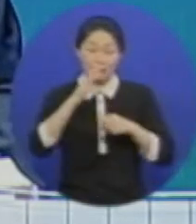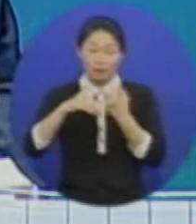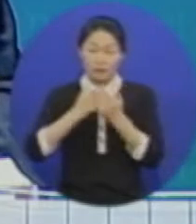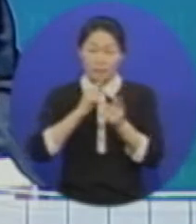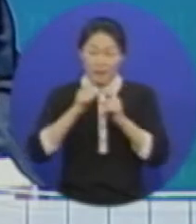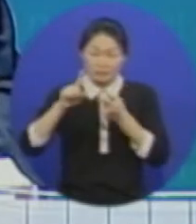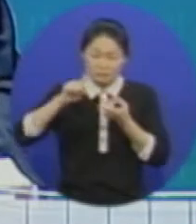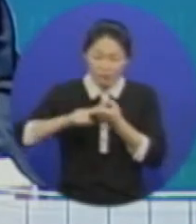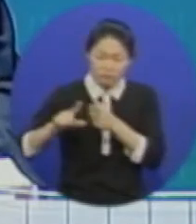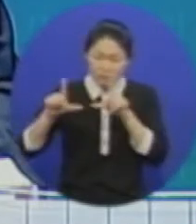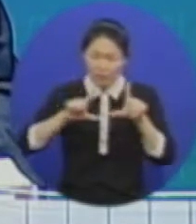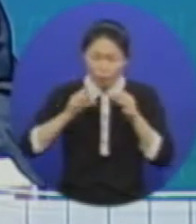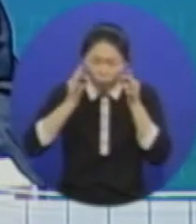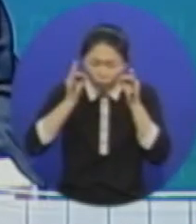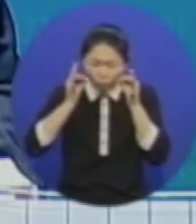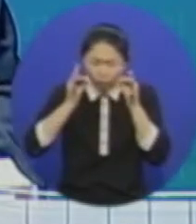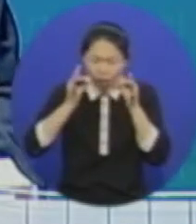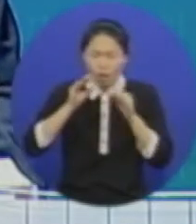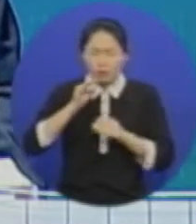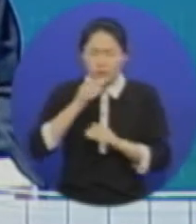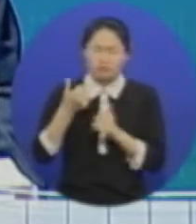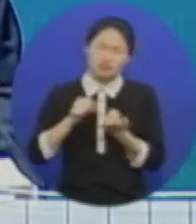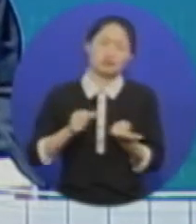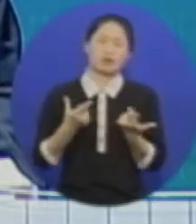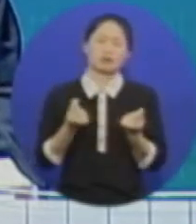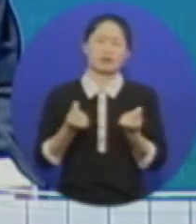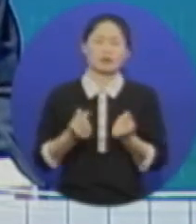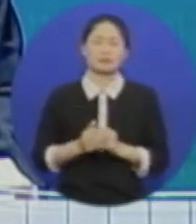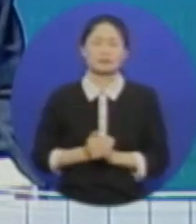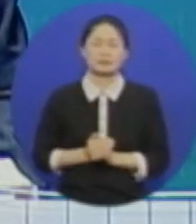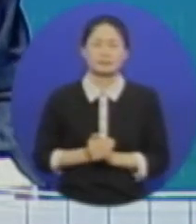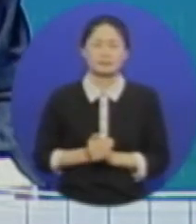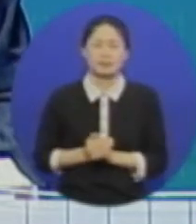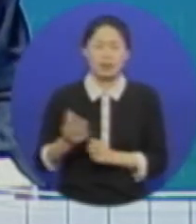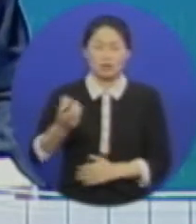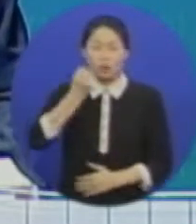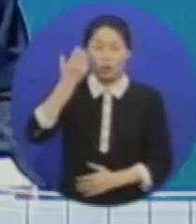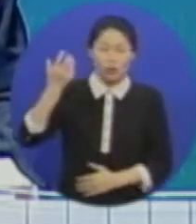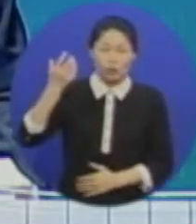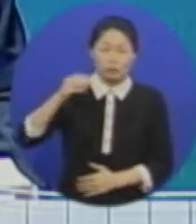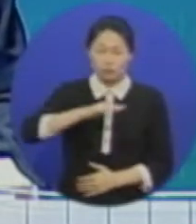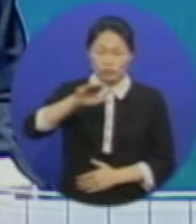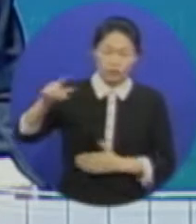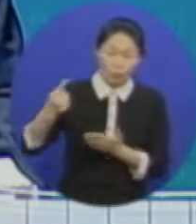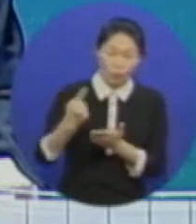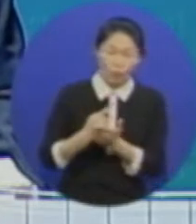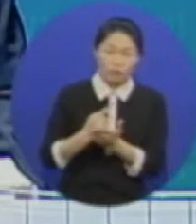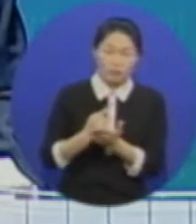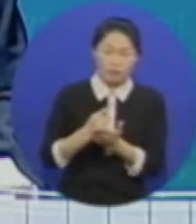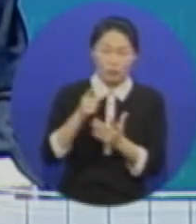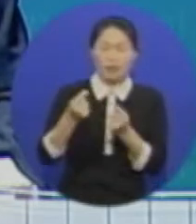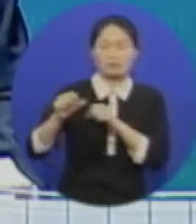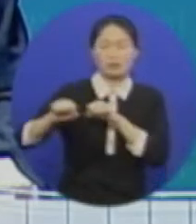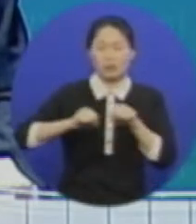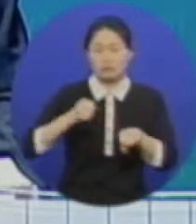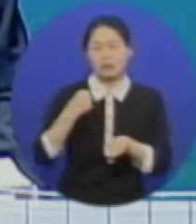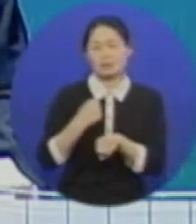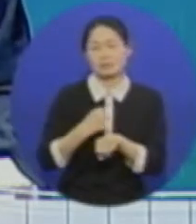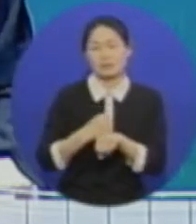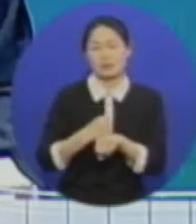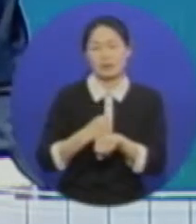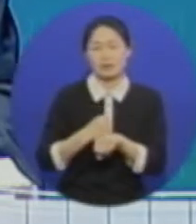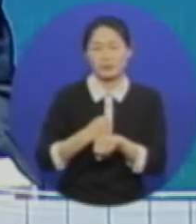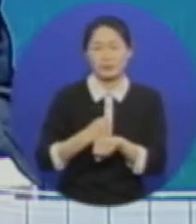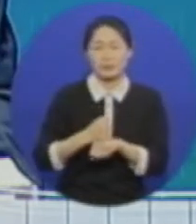말씀대로 살리니 까 그게 죽을 맛이죠 성령께서 우리에게 오셔서 그렇게 역사 하시는 거예요